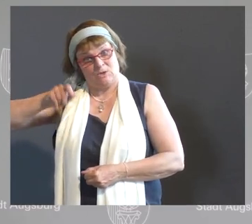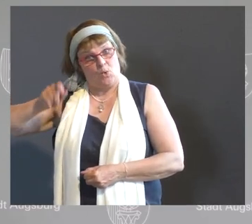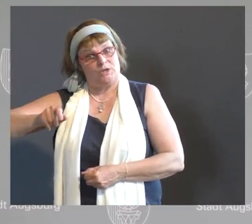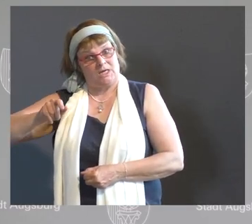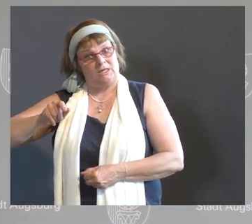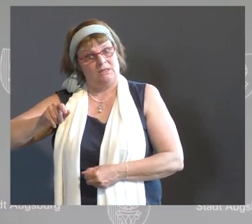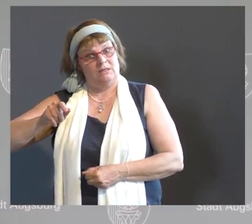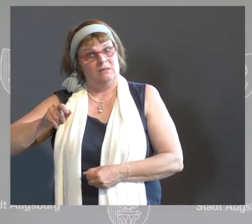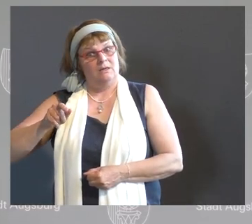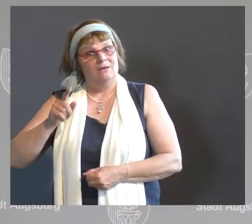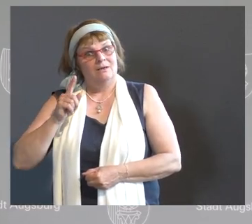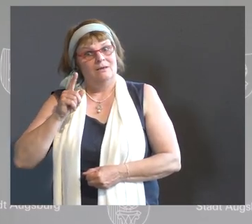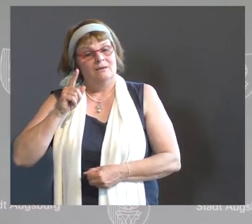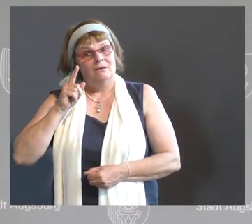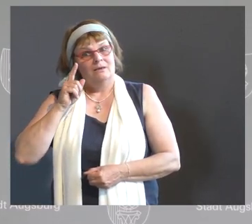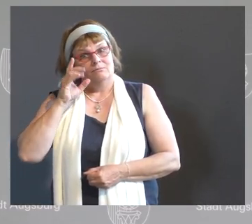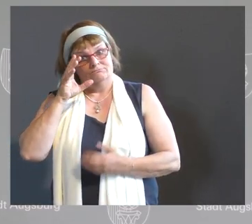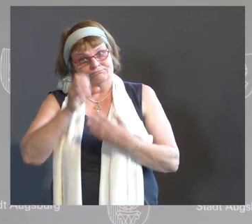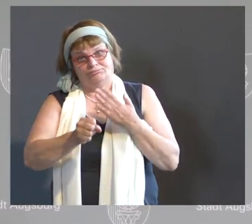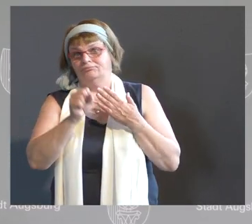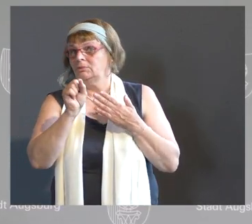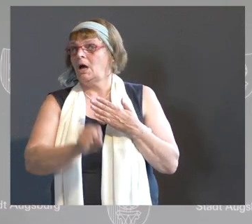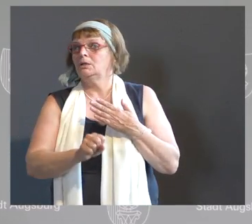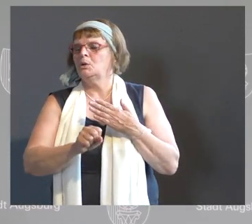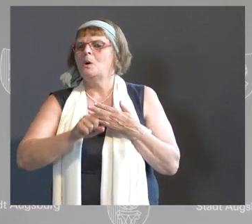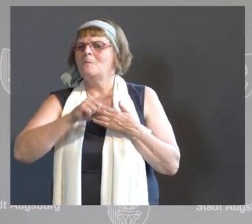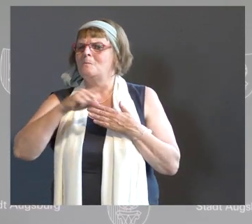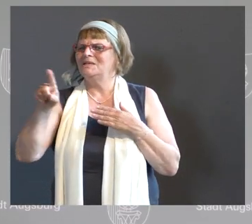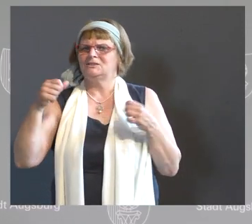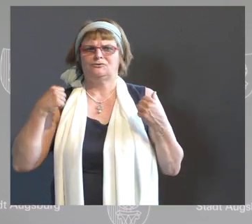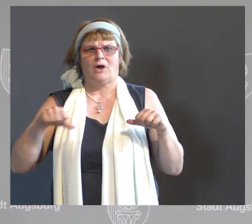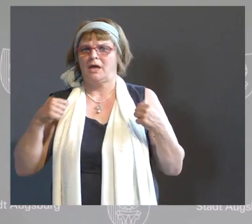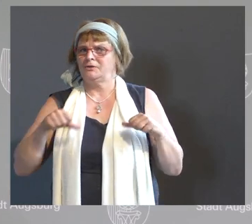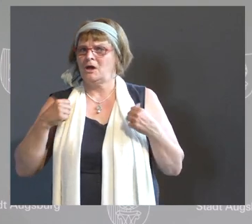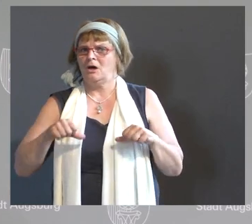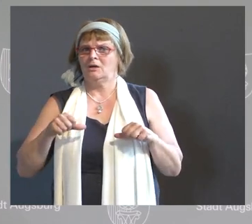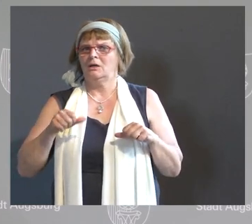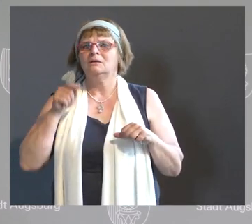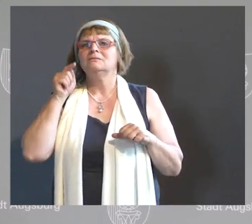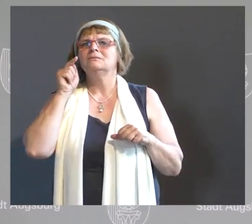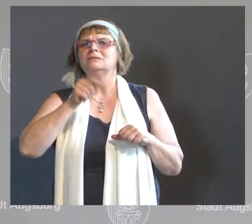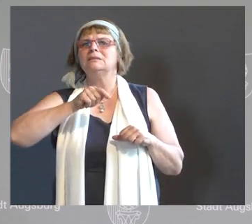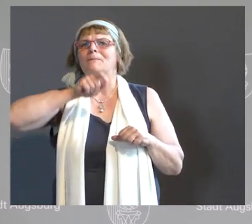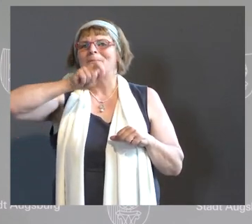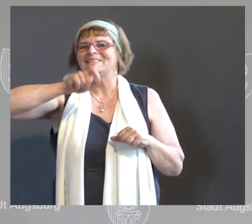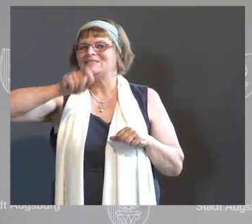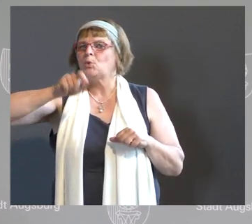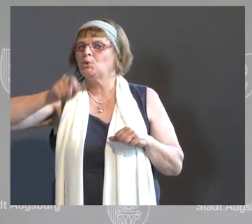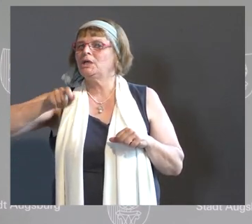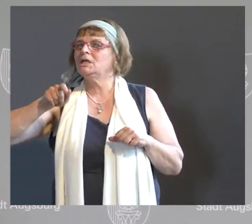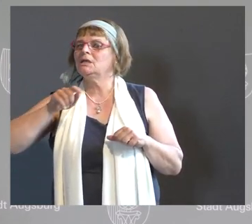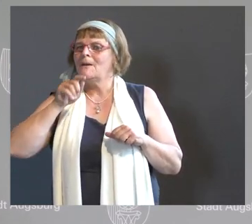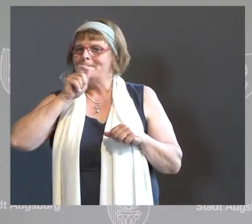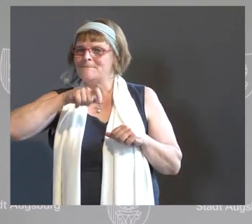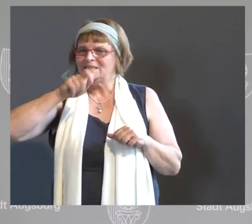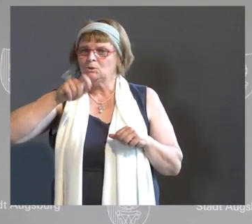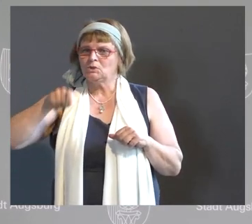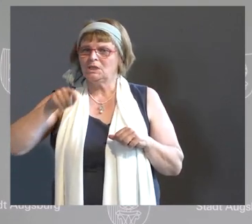ausgehen, dass wir bis zum Freitag 10 Redelsführer identifizieren, die entsprechendes Betretungsverbot